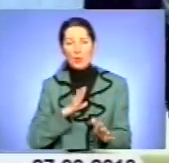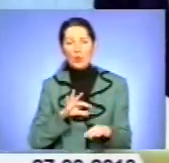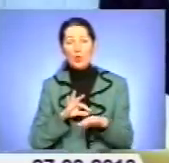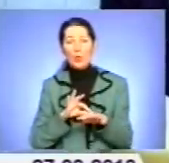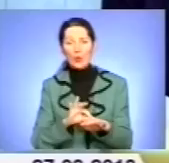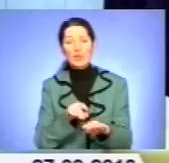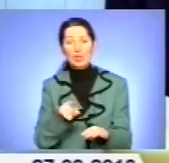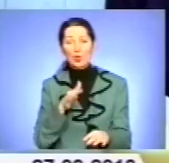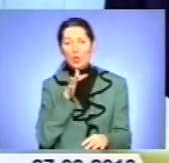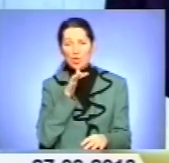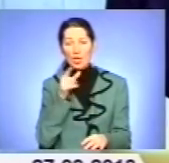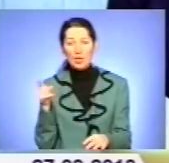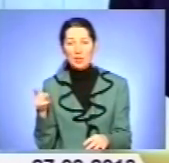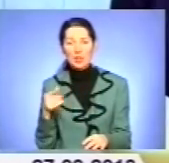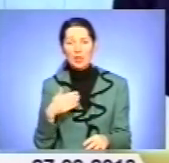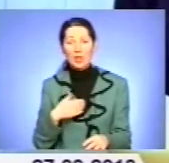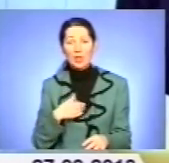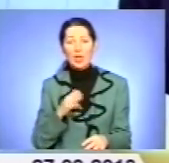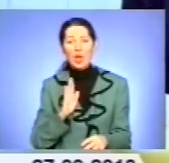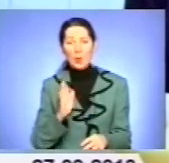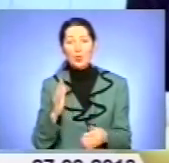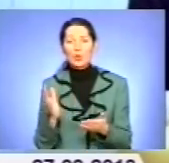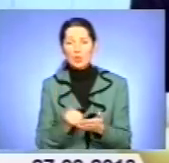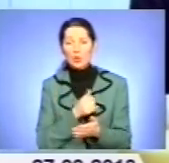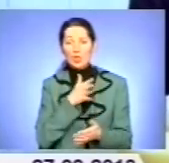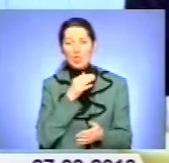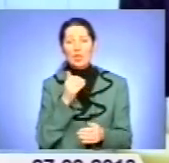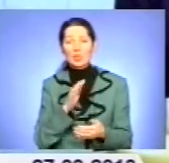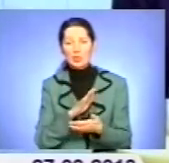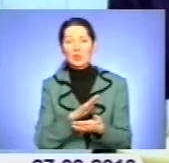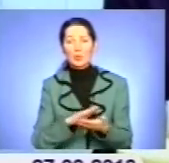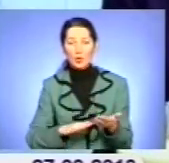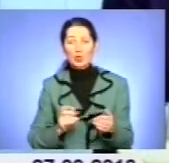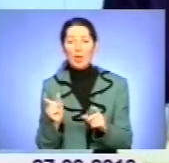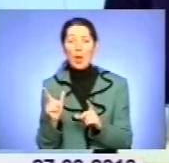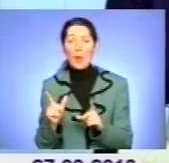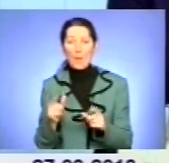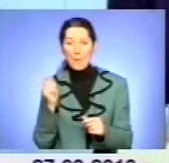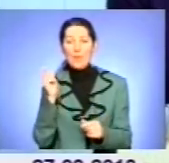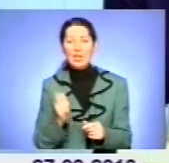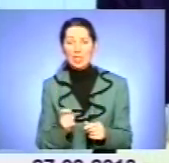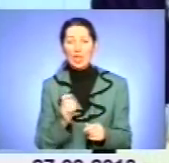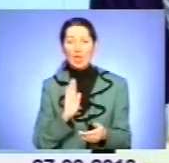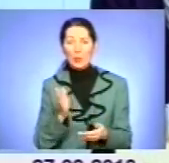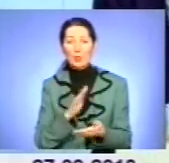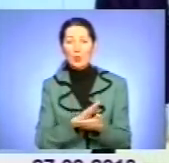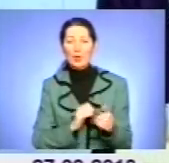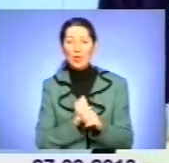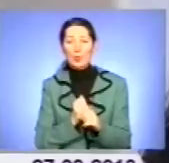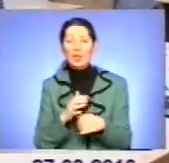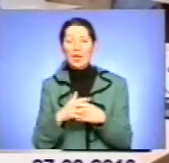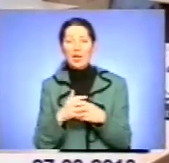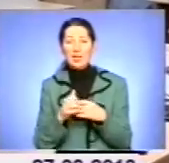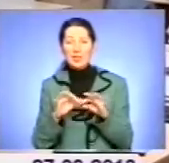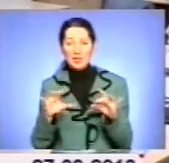час. Я сподіваюся, що буду знаходити також час далі приїжджати і будемо знову таке щось робити, якихось тварин. Разом.